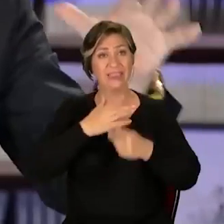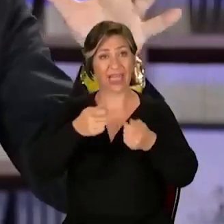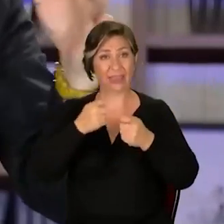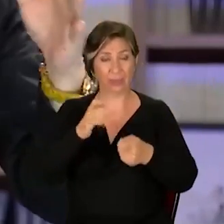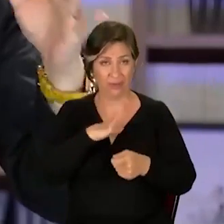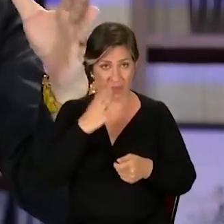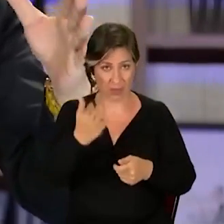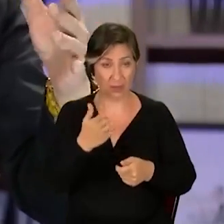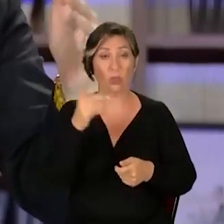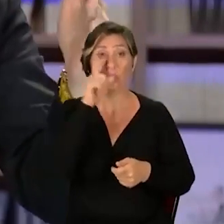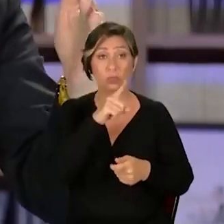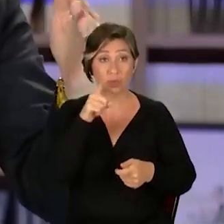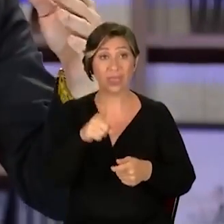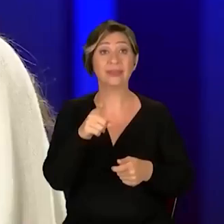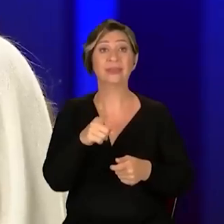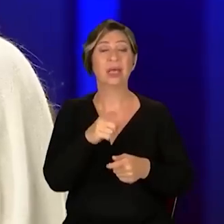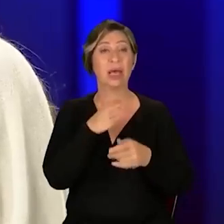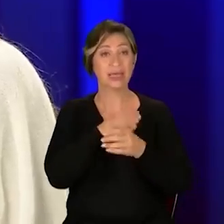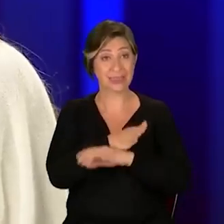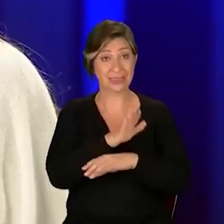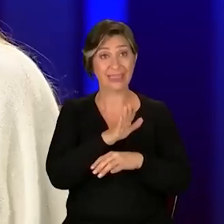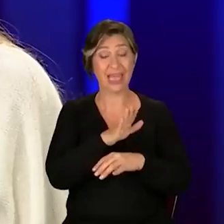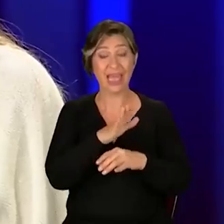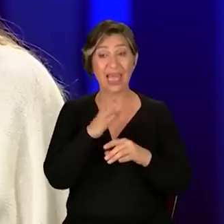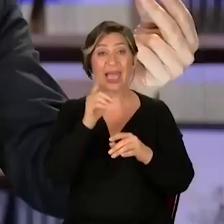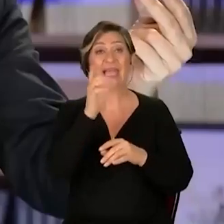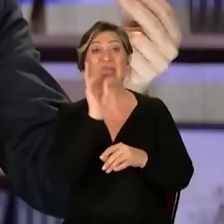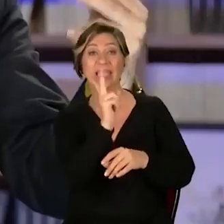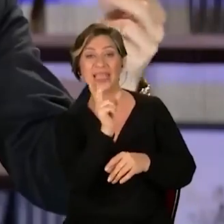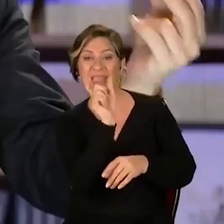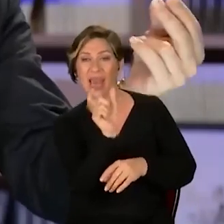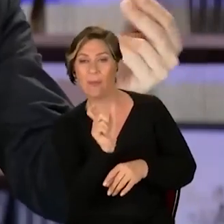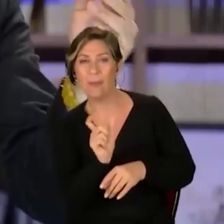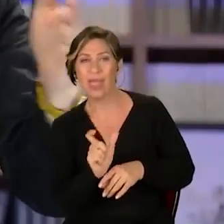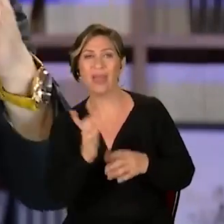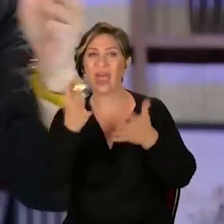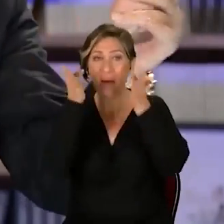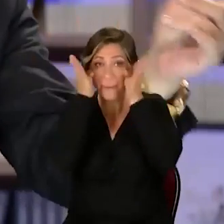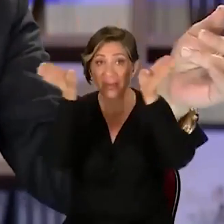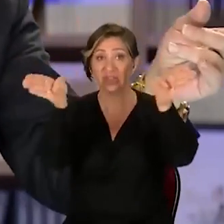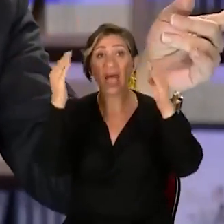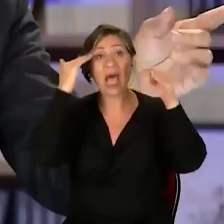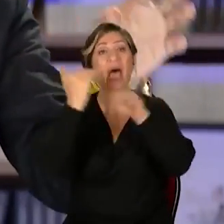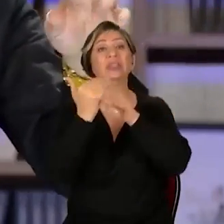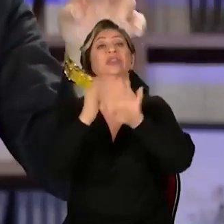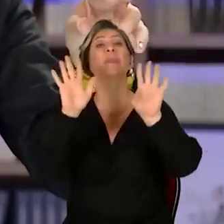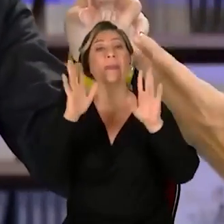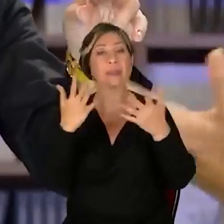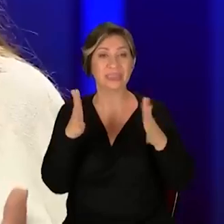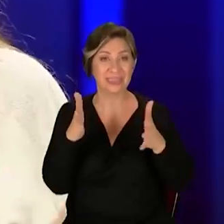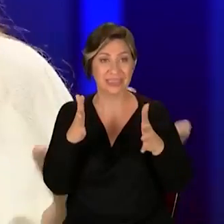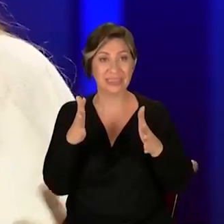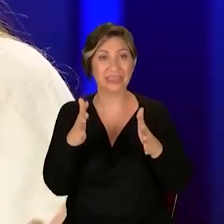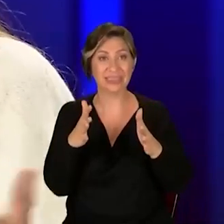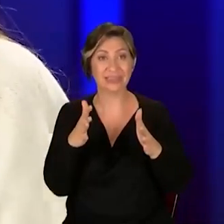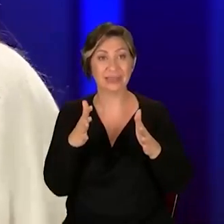var. Dolayısıyla aslında terminoloji konusunda ya da bakış açısında anlaşamayabilirsiniz. Evet, ben çünkü